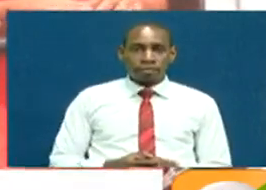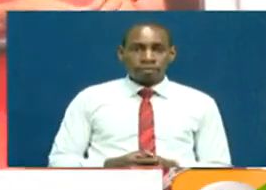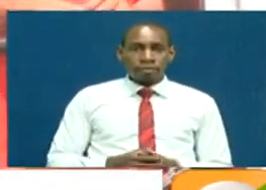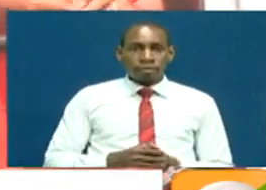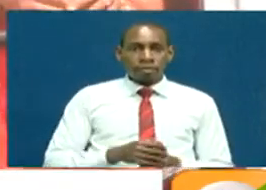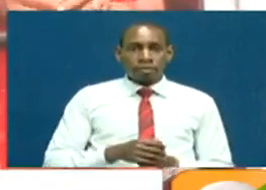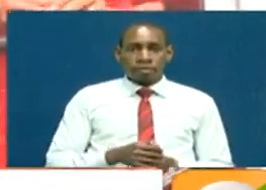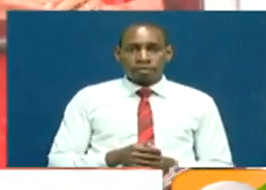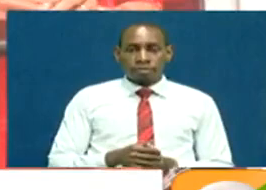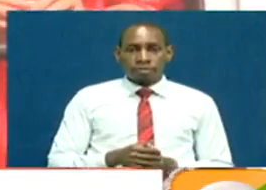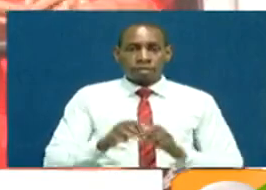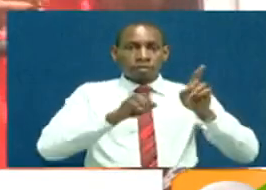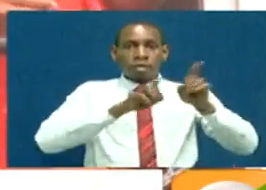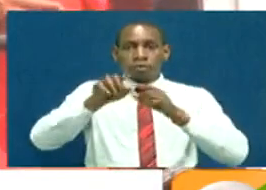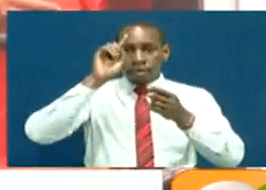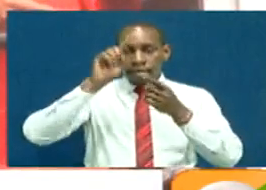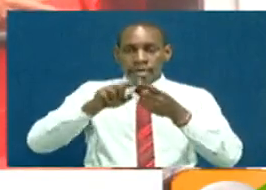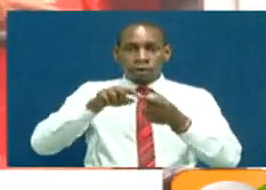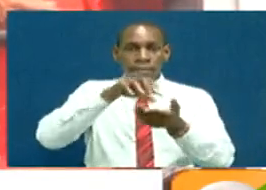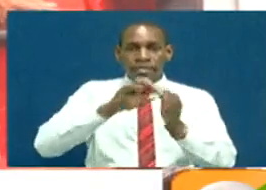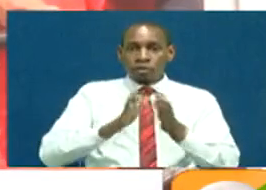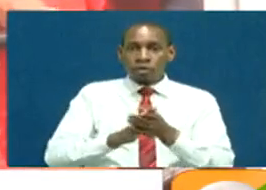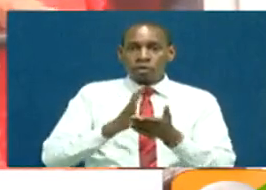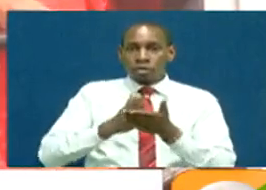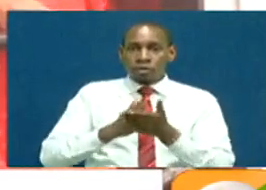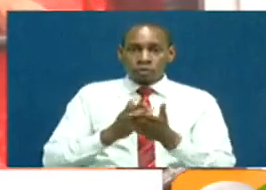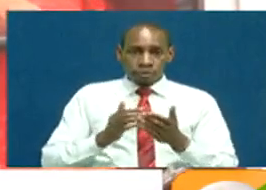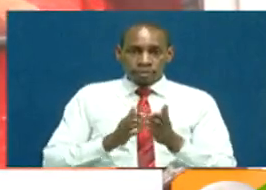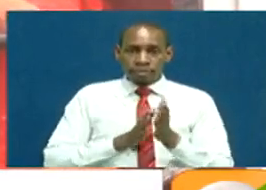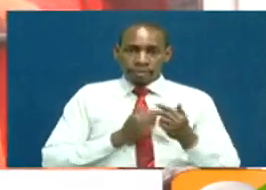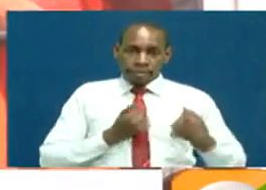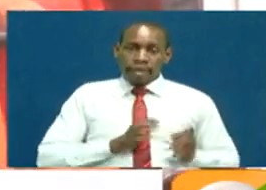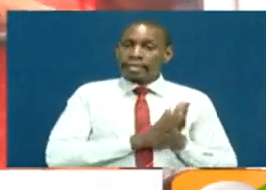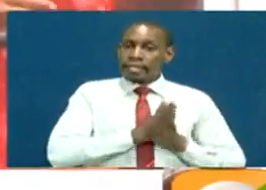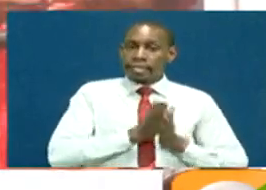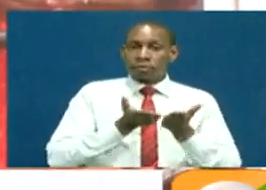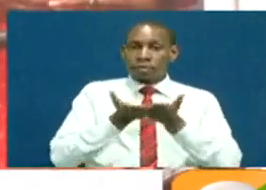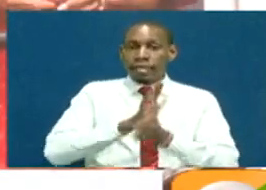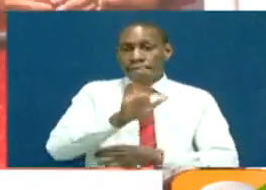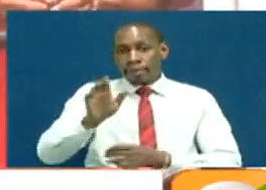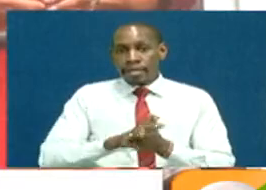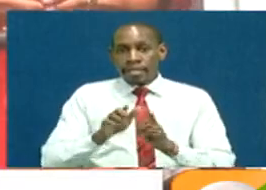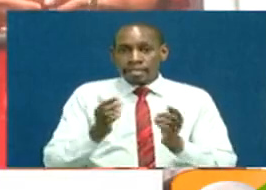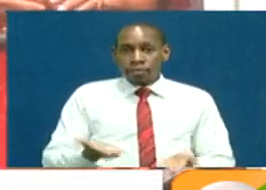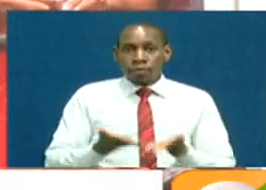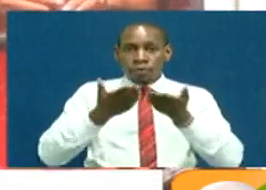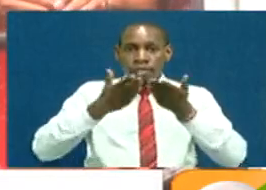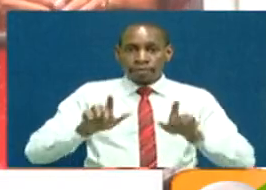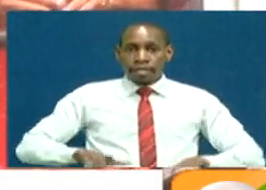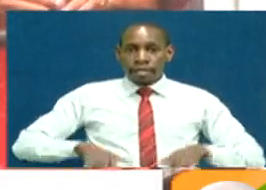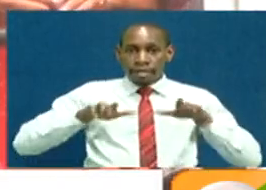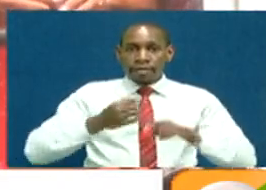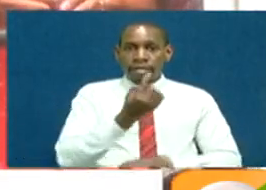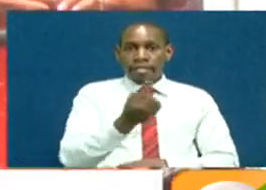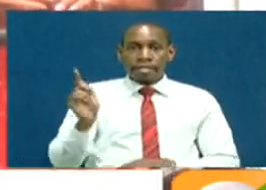kujitafutia makuu na madaraka, ni mwito kutoka roho zetu kuwatumikia, kuinua hali ya maisha ya